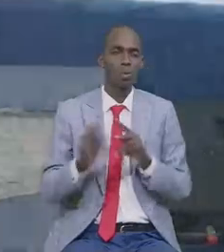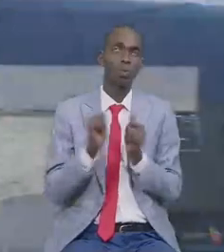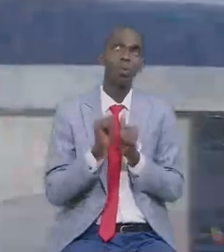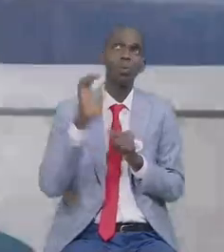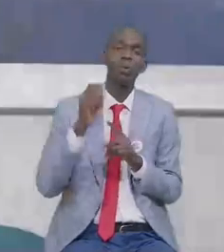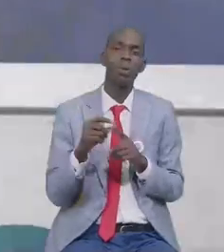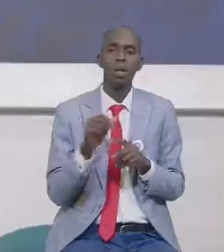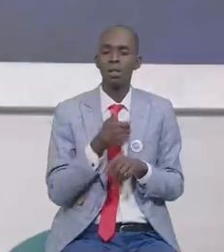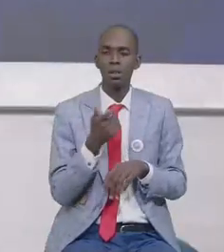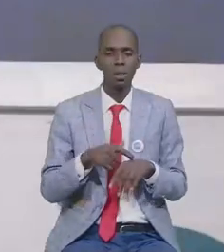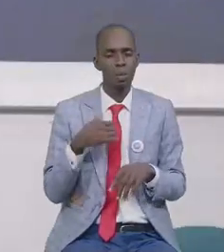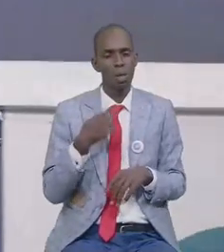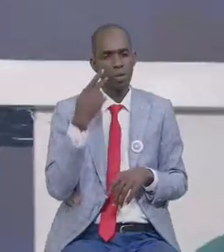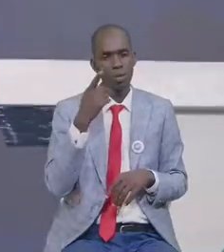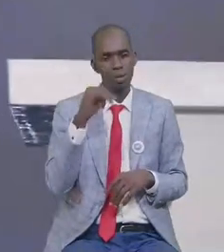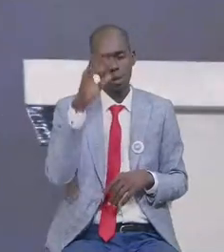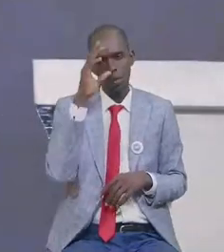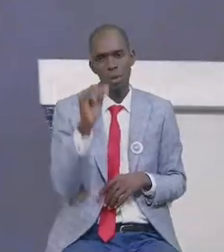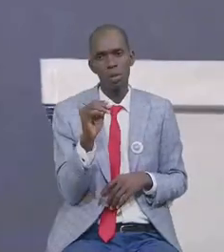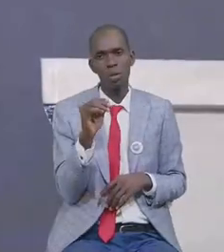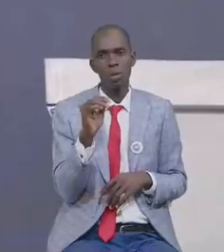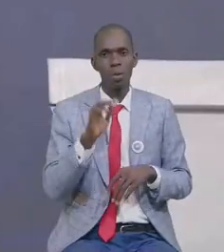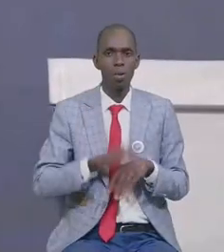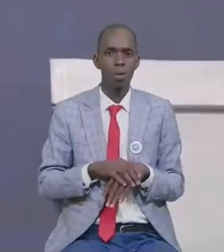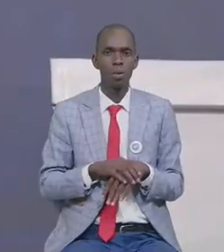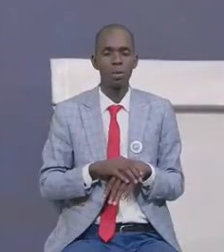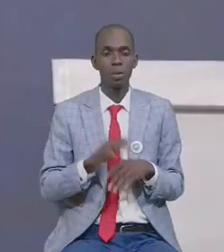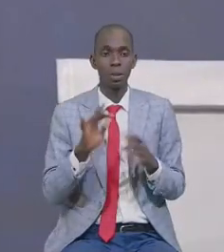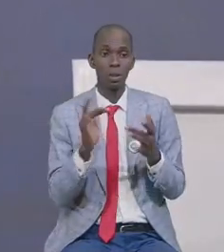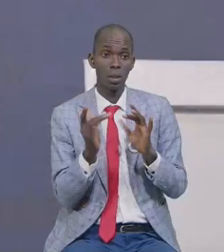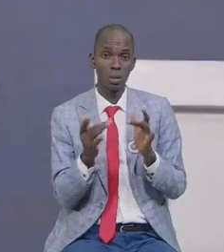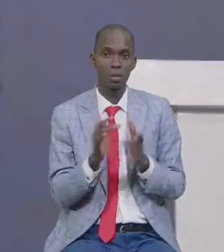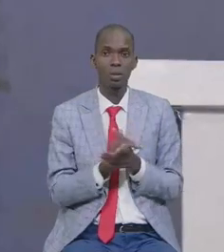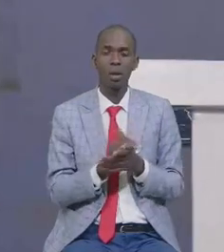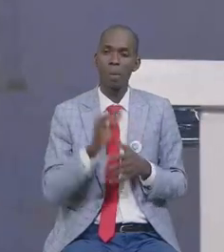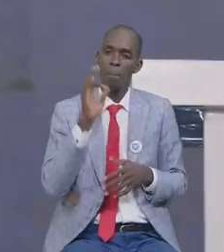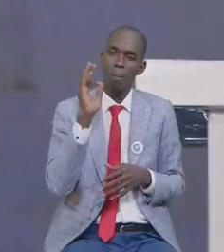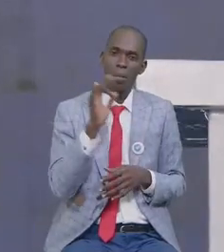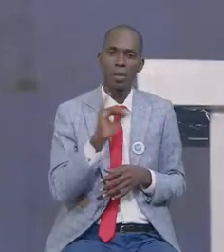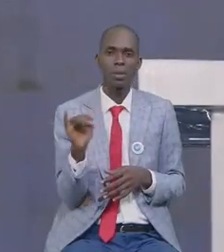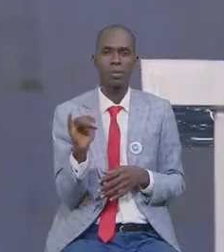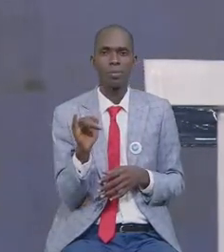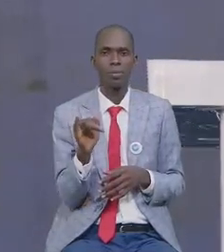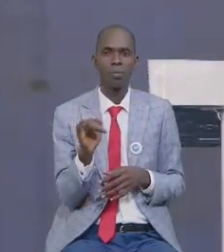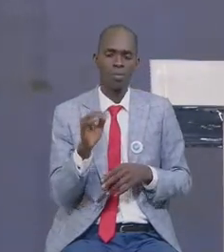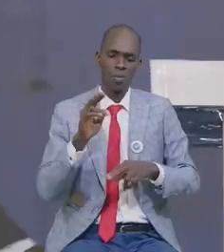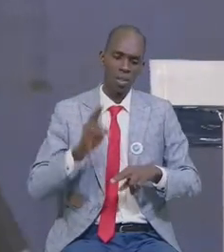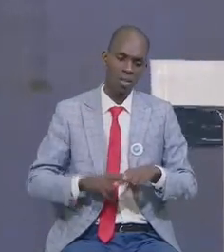la première fois, je l'ai vu sur les médias sociaux, prêchant. Il était